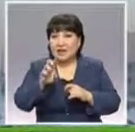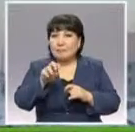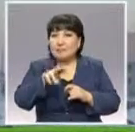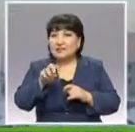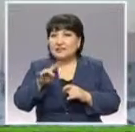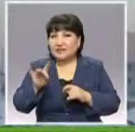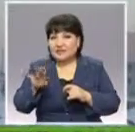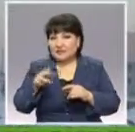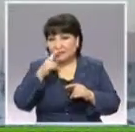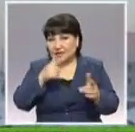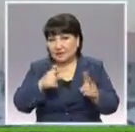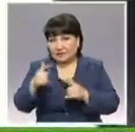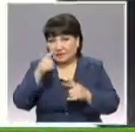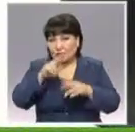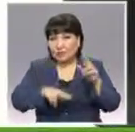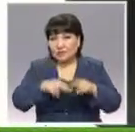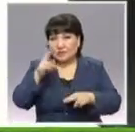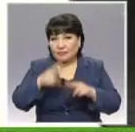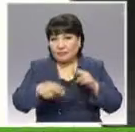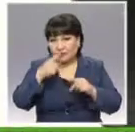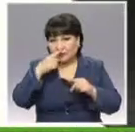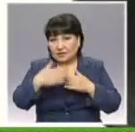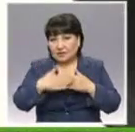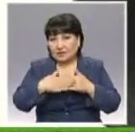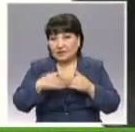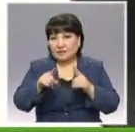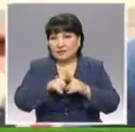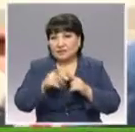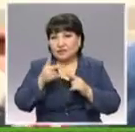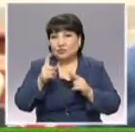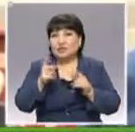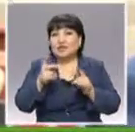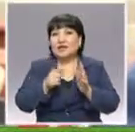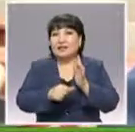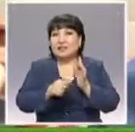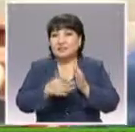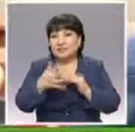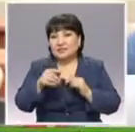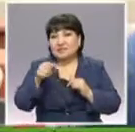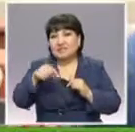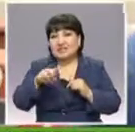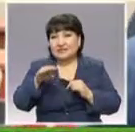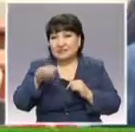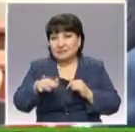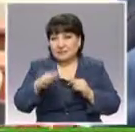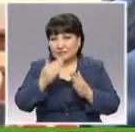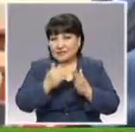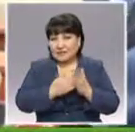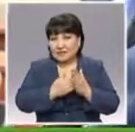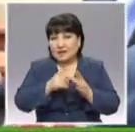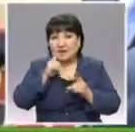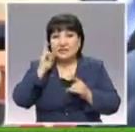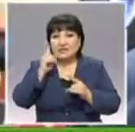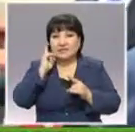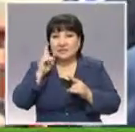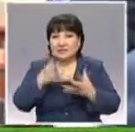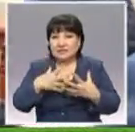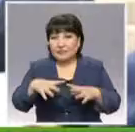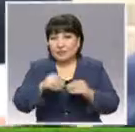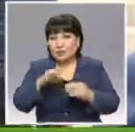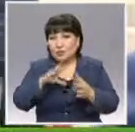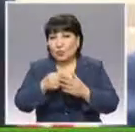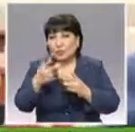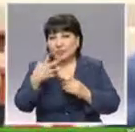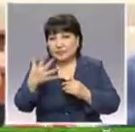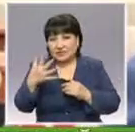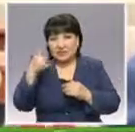құрылысы бітуге жақын үйлерді 165 мың теңге көлемінде береді. Бағдарлама жастарға бағытталған. 35 жасқа дейінгі отбасына мүмкіндік беріп